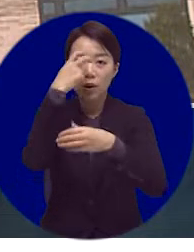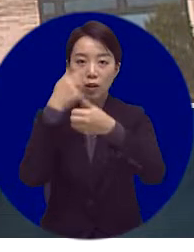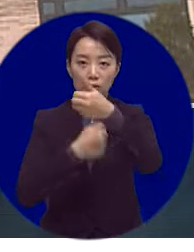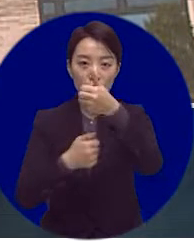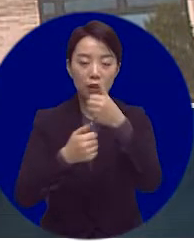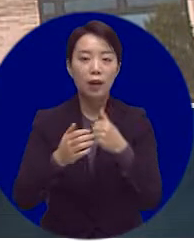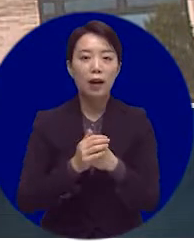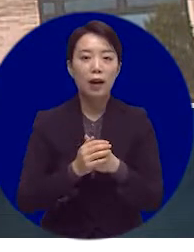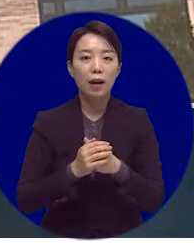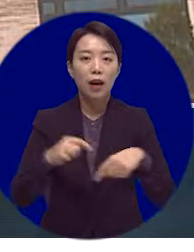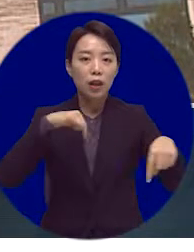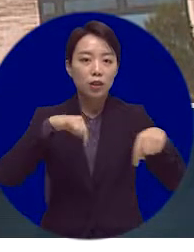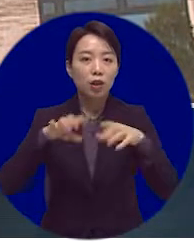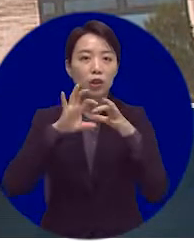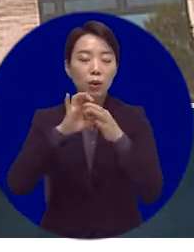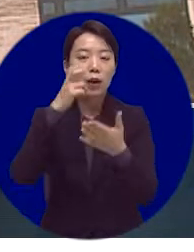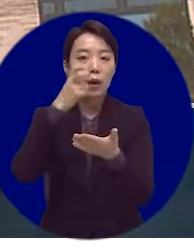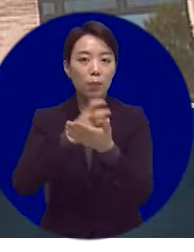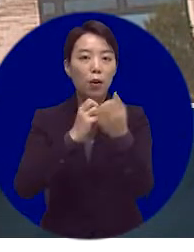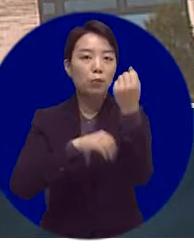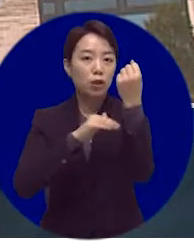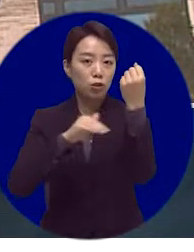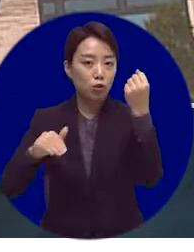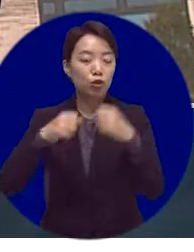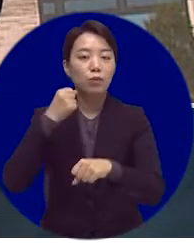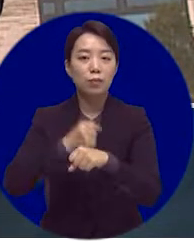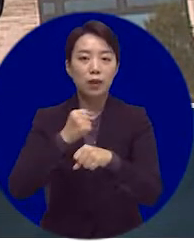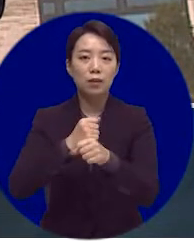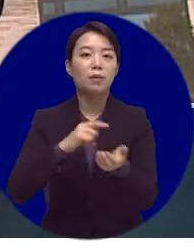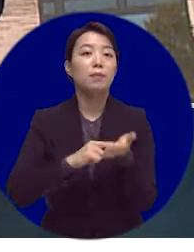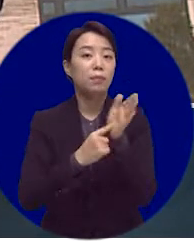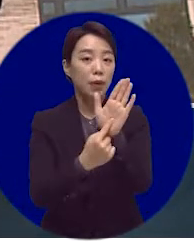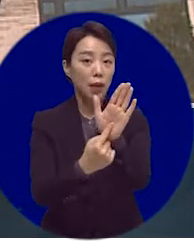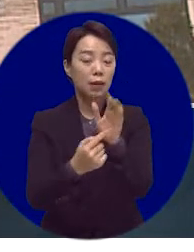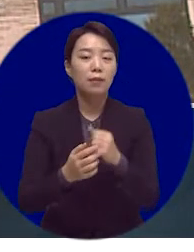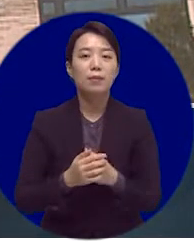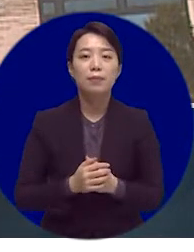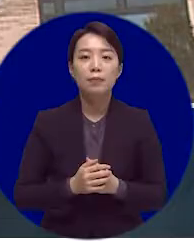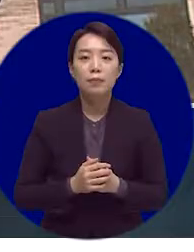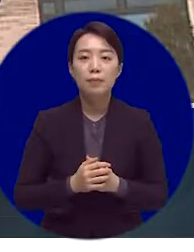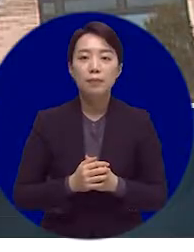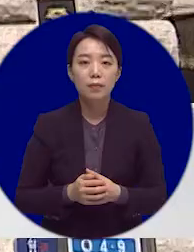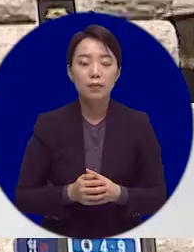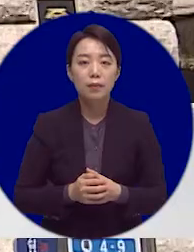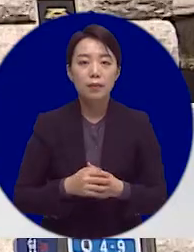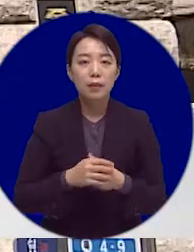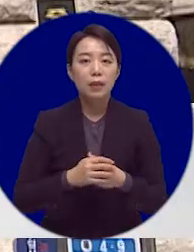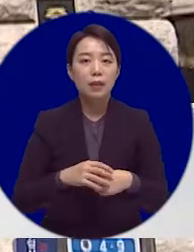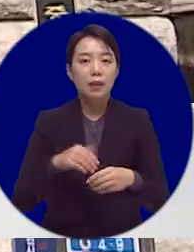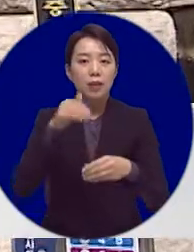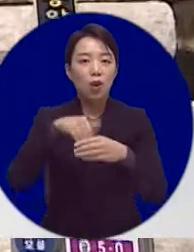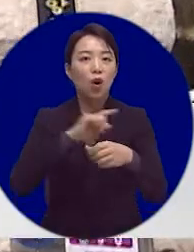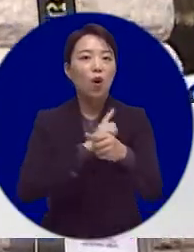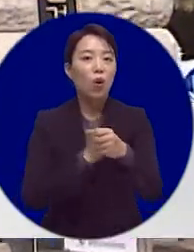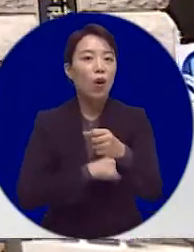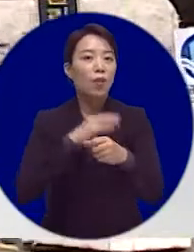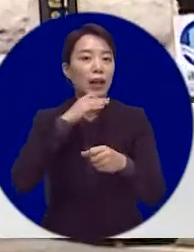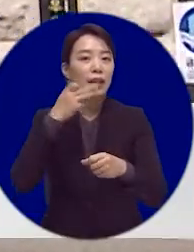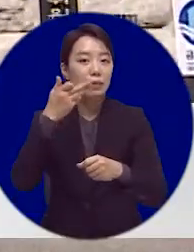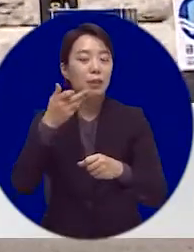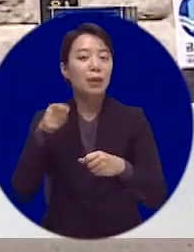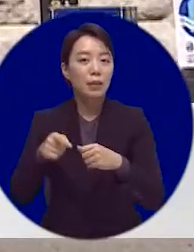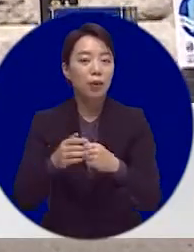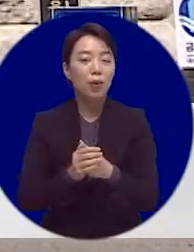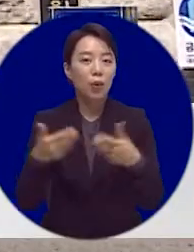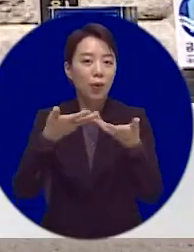중앙선거관리위원회가 정치관계법 운영기준을 마련해 발표했는데요. 자세한 내용 알아봅니다. 피선거권 연령은 만